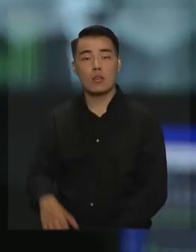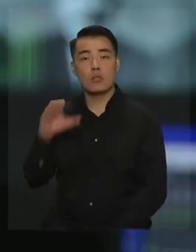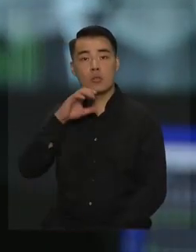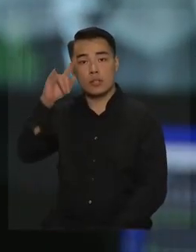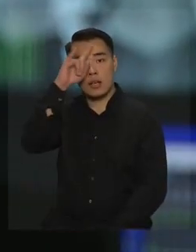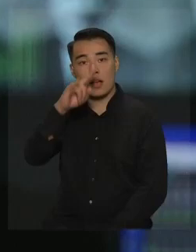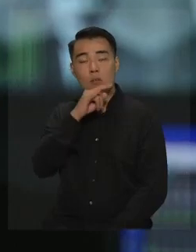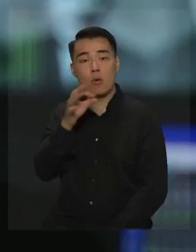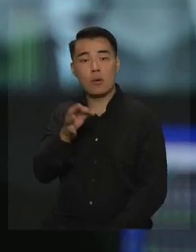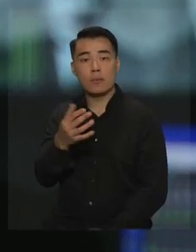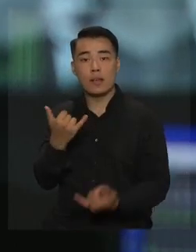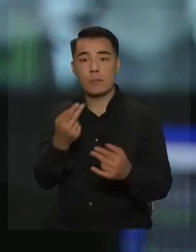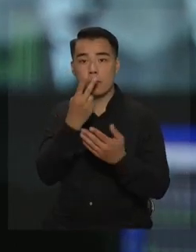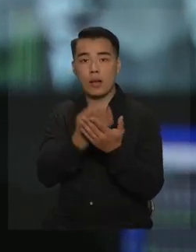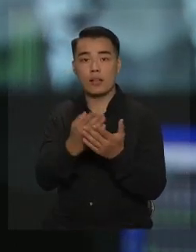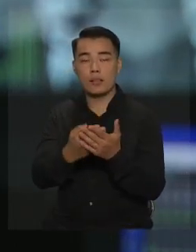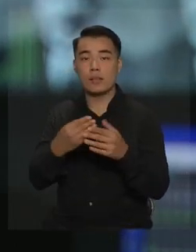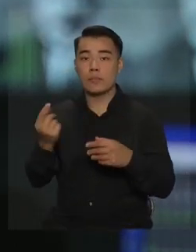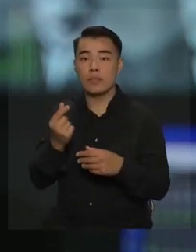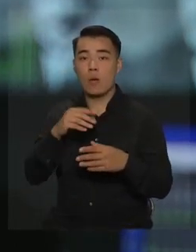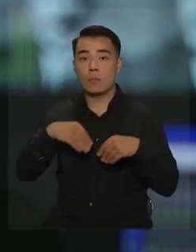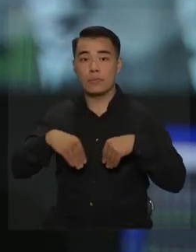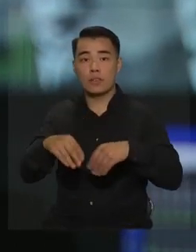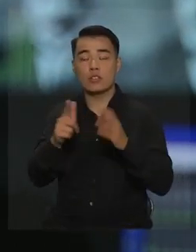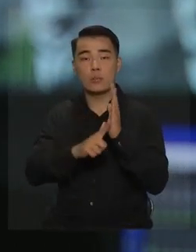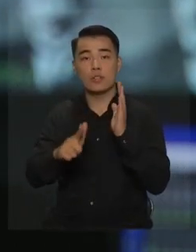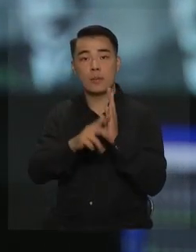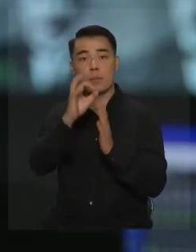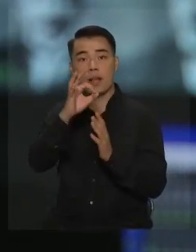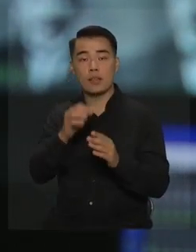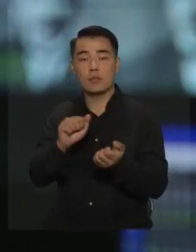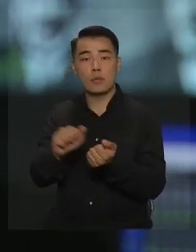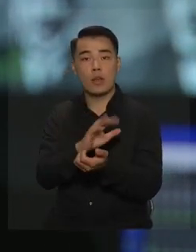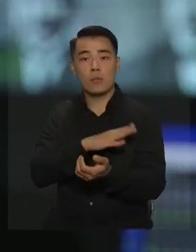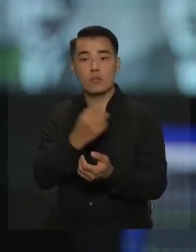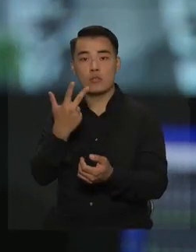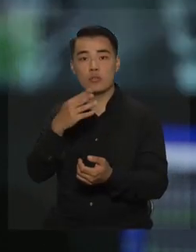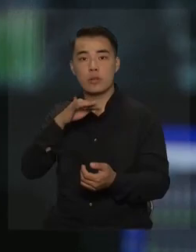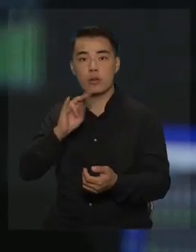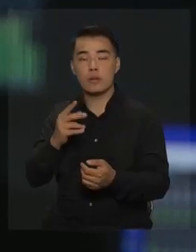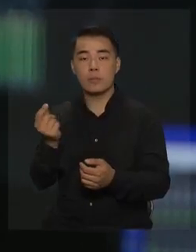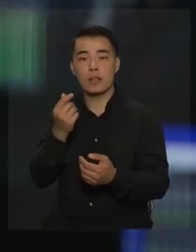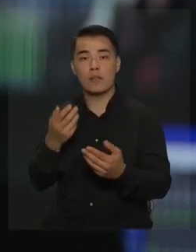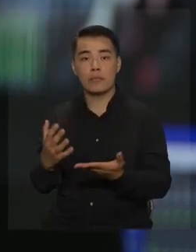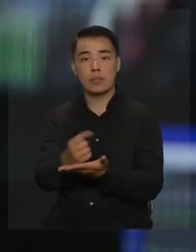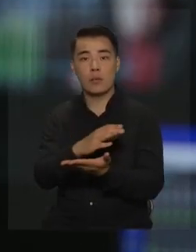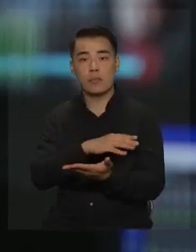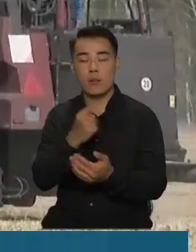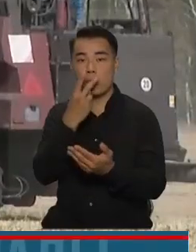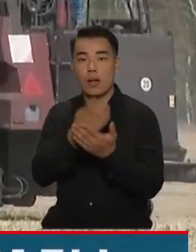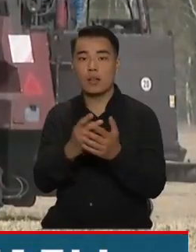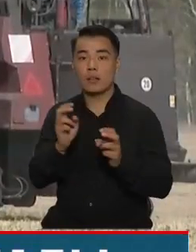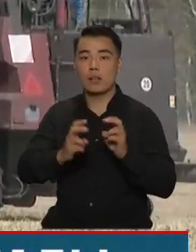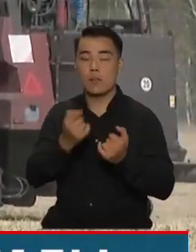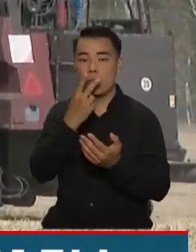Солтүстік Қазақстан облысының диқандары астықтың 77% орып болды. Қамбаға 3 миллион тонна бидай жиналды. Десекте өнім көлемі